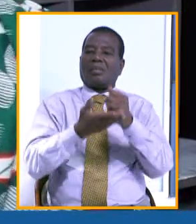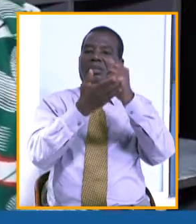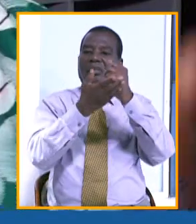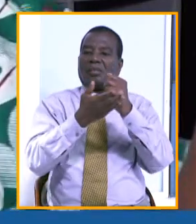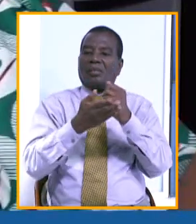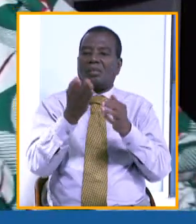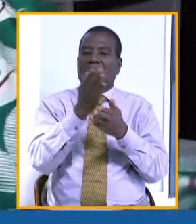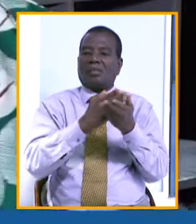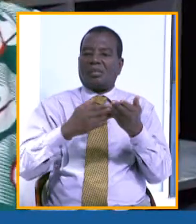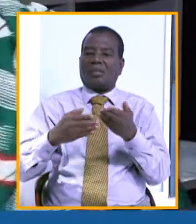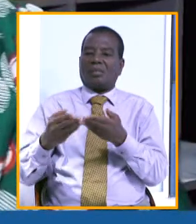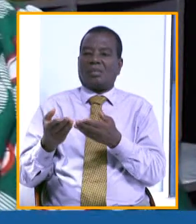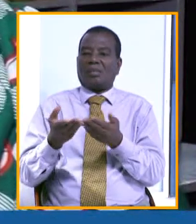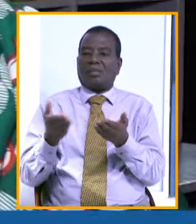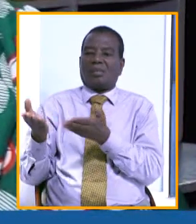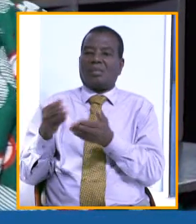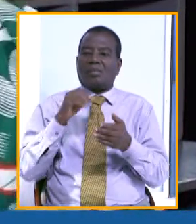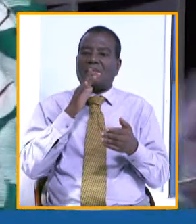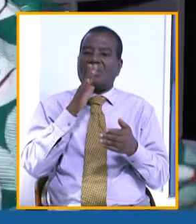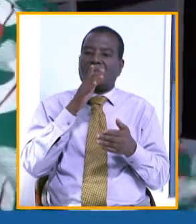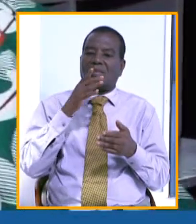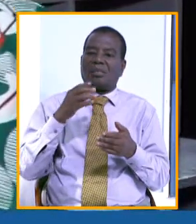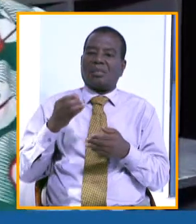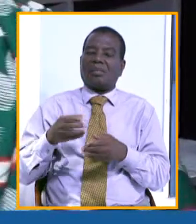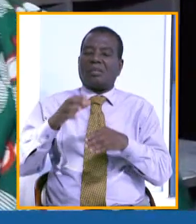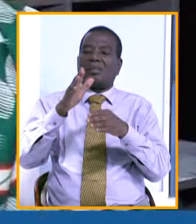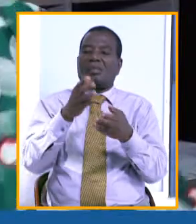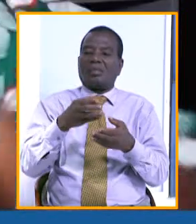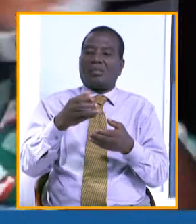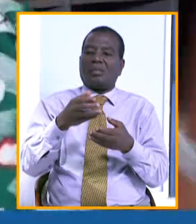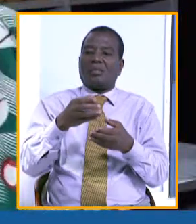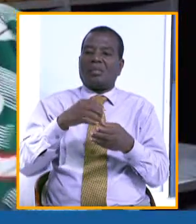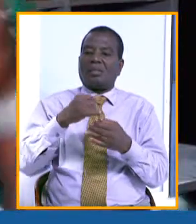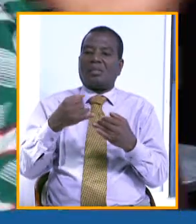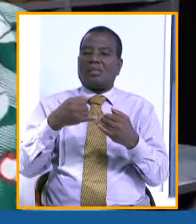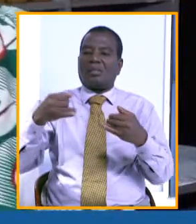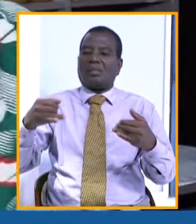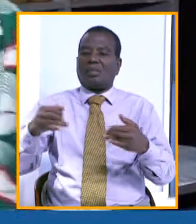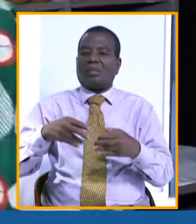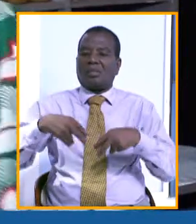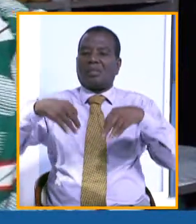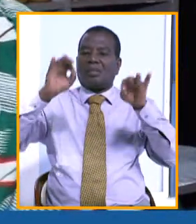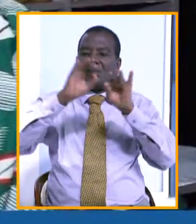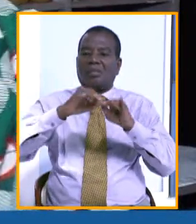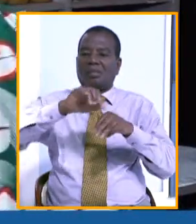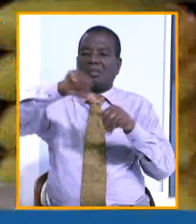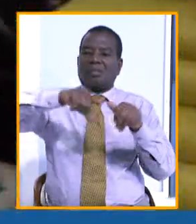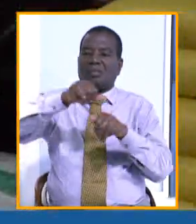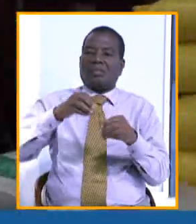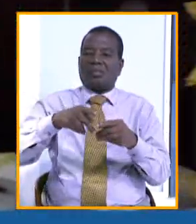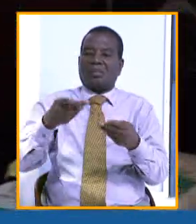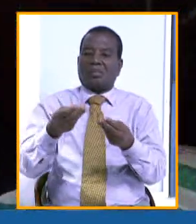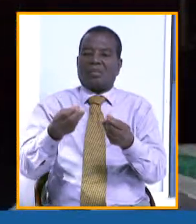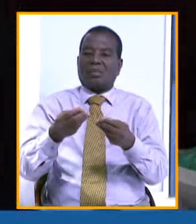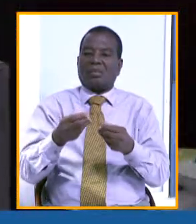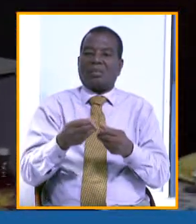certaine manière nos mamans qui sont de l'autre côté en achetant les produits. Donc il y a une chaîne de valeur qui est mise en place autour de ce produit-là.